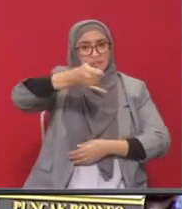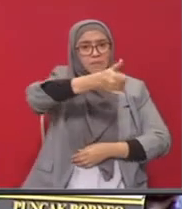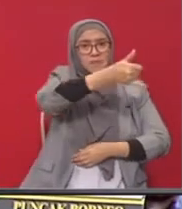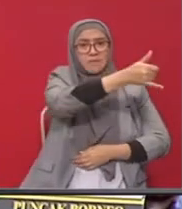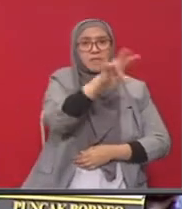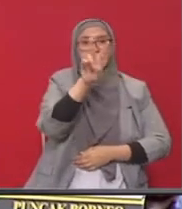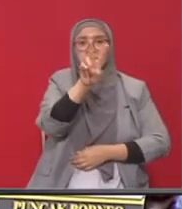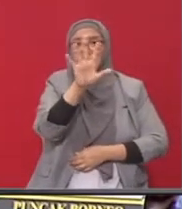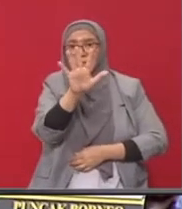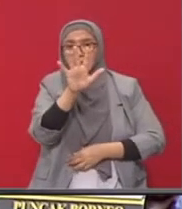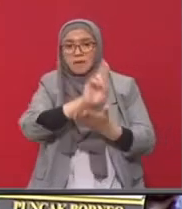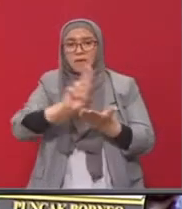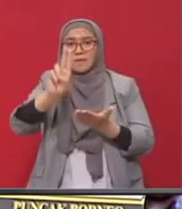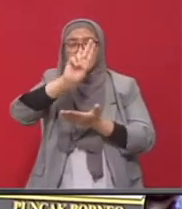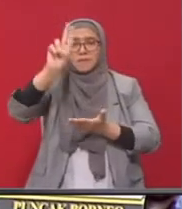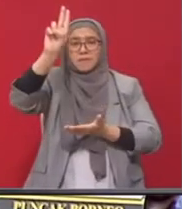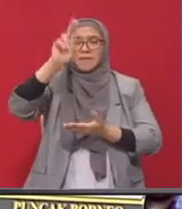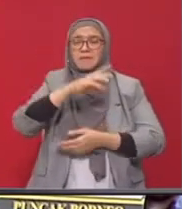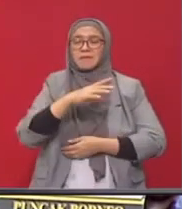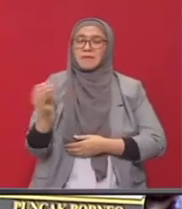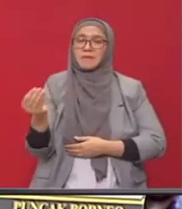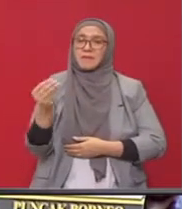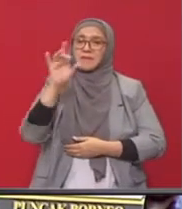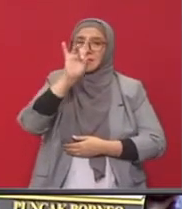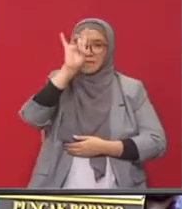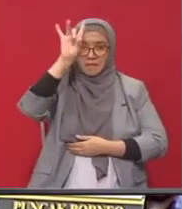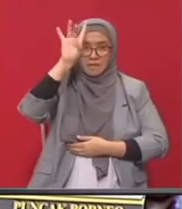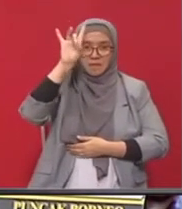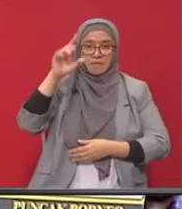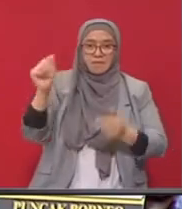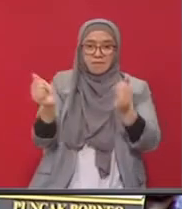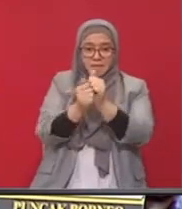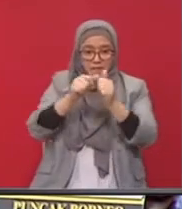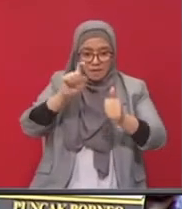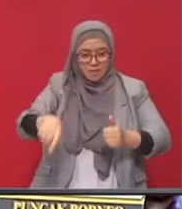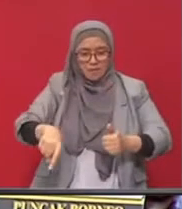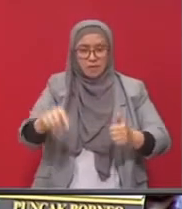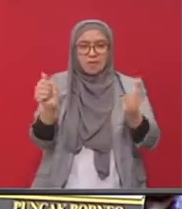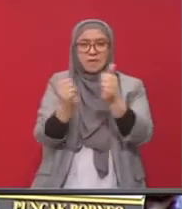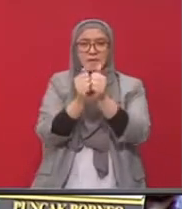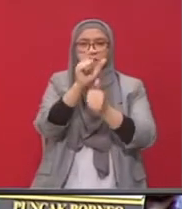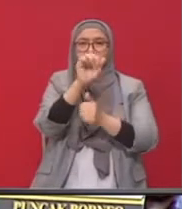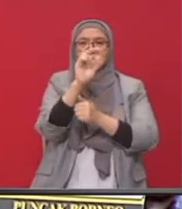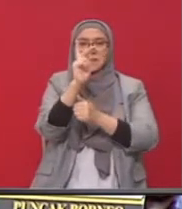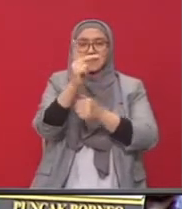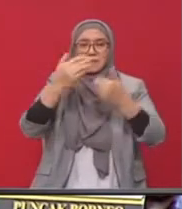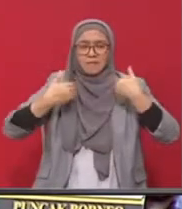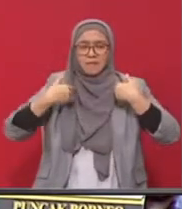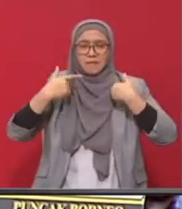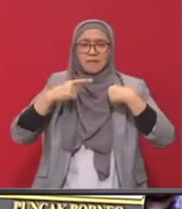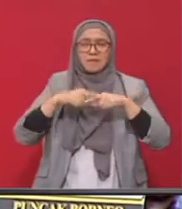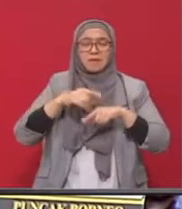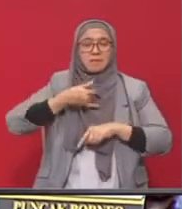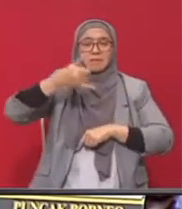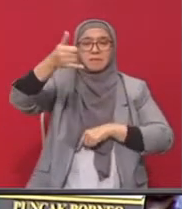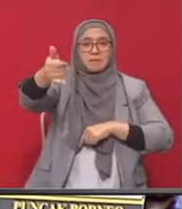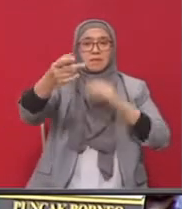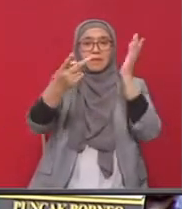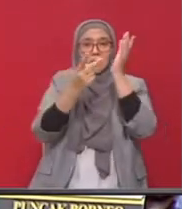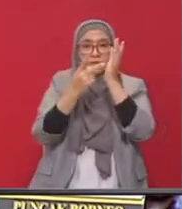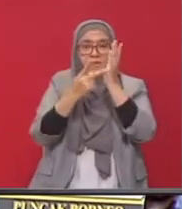tank-tank salah dengan kepulauan ataupun dengan stok masih ada kita akan mengembangkan lagi ke politeknik dan fpg